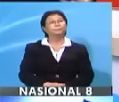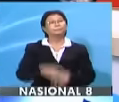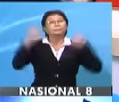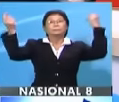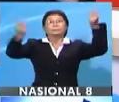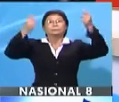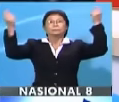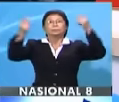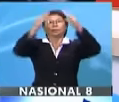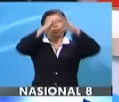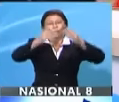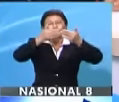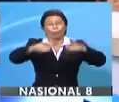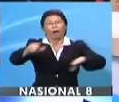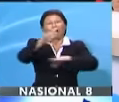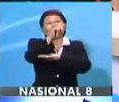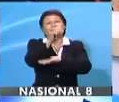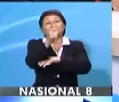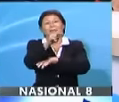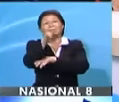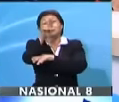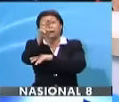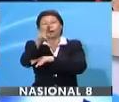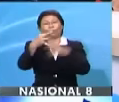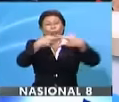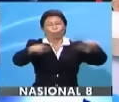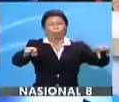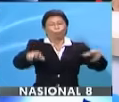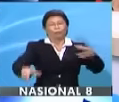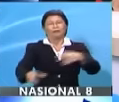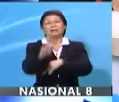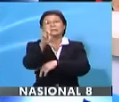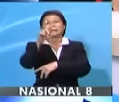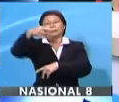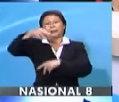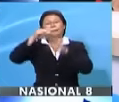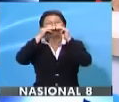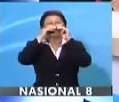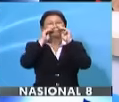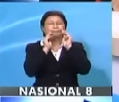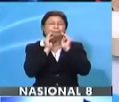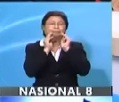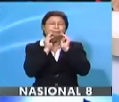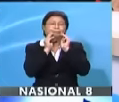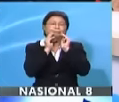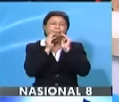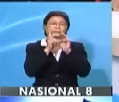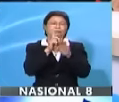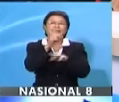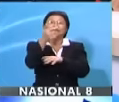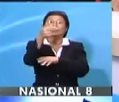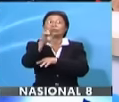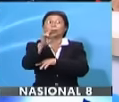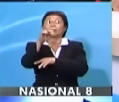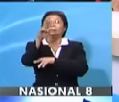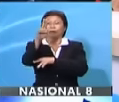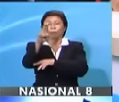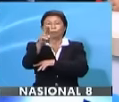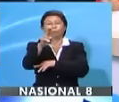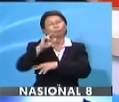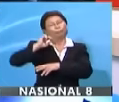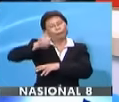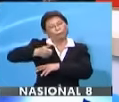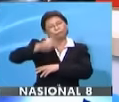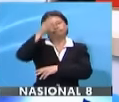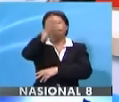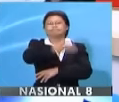Sambutan rumah terbuka tadau keamatan yang dijadual dirasmikan Timbalan Perdana Menteri Tan Sri Muhyiddin Yassin di Ranau esok turut dibatalkan.